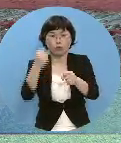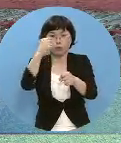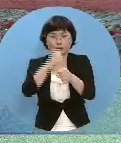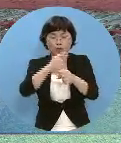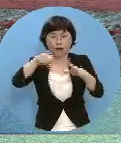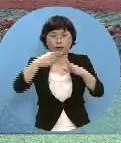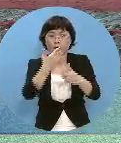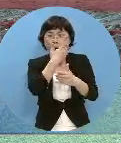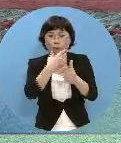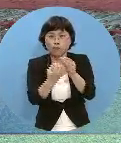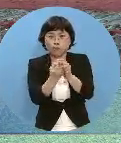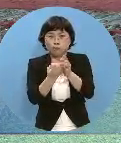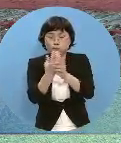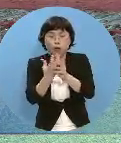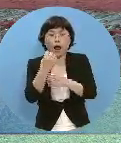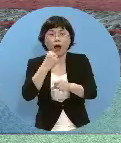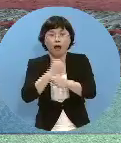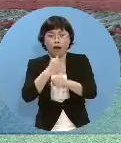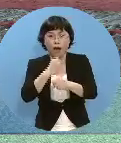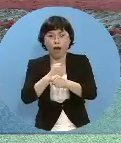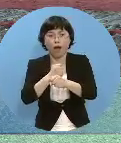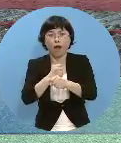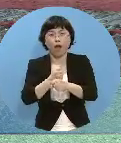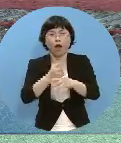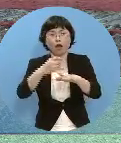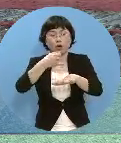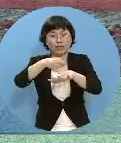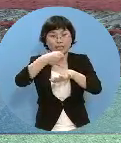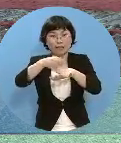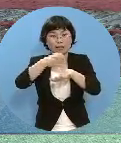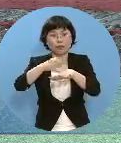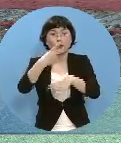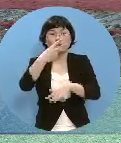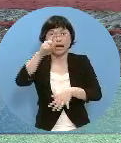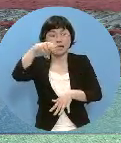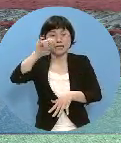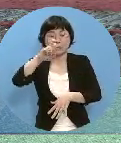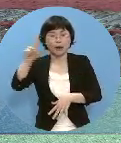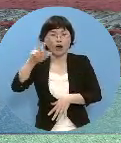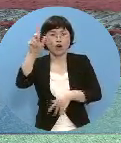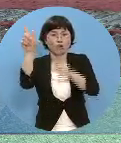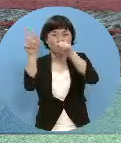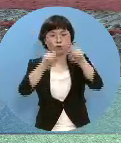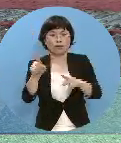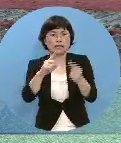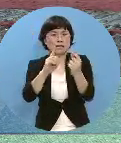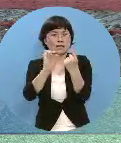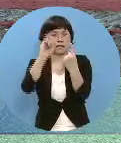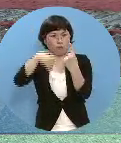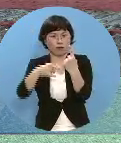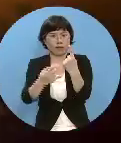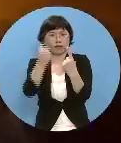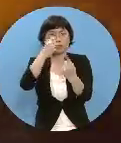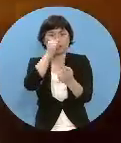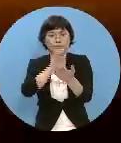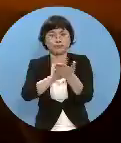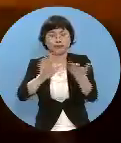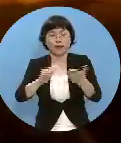거기서 좋은 성분들이 만들어지면서 금일 다시마가 그 전국에 제일 가는 다시마가 되는 것입니다.